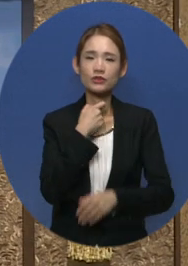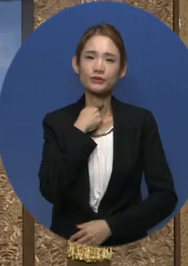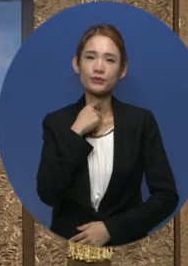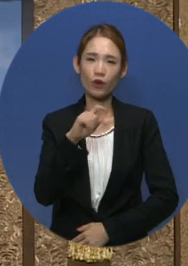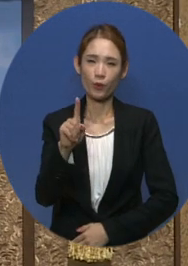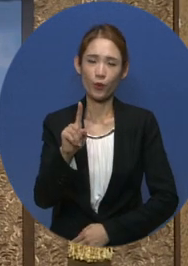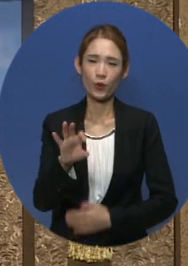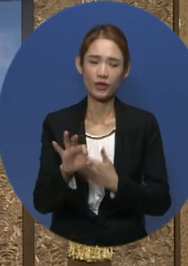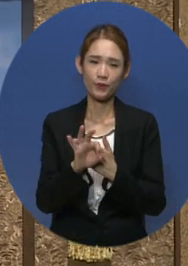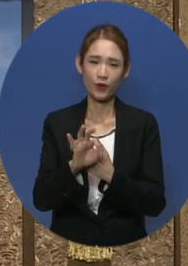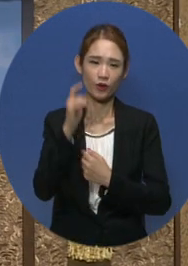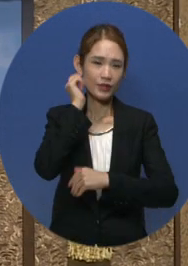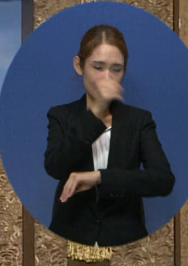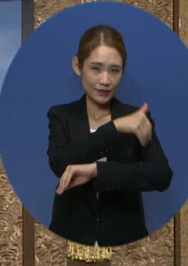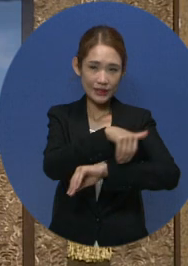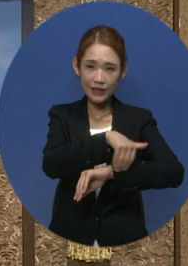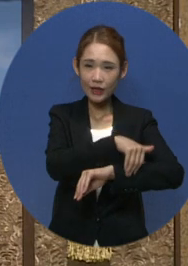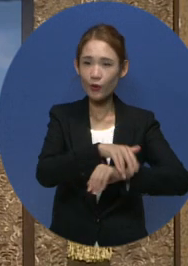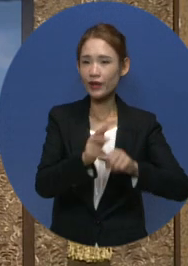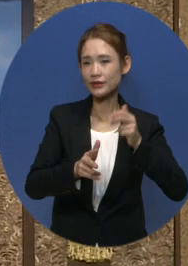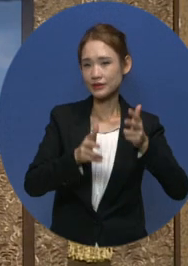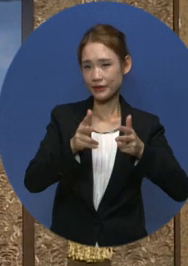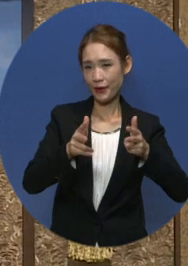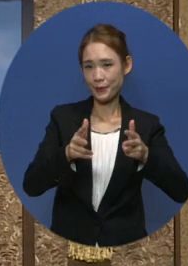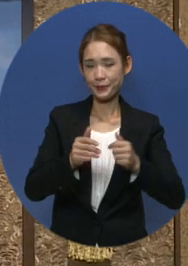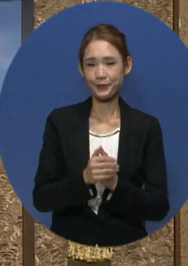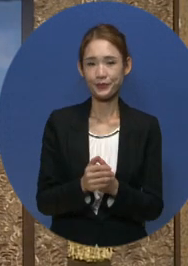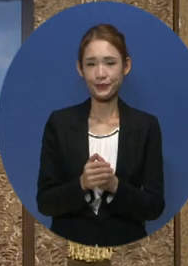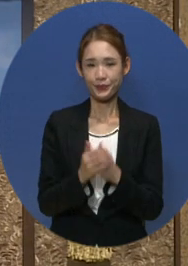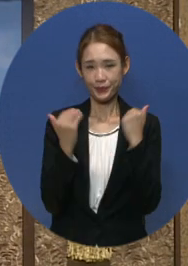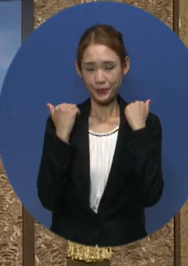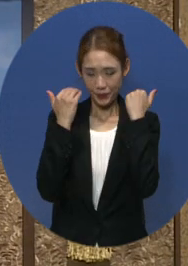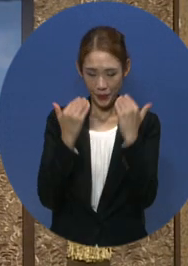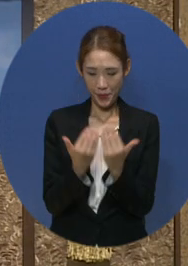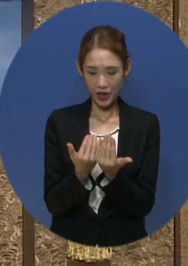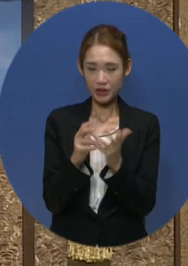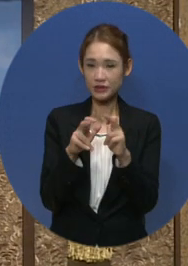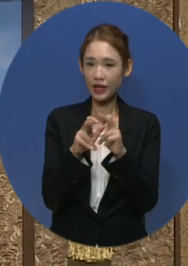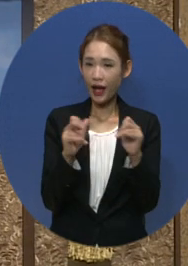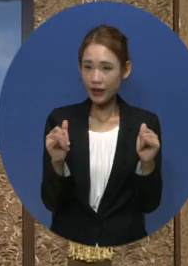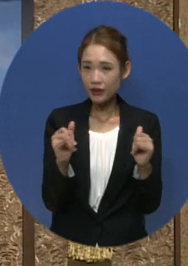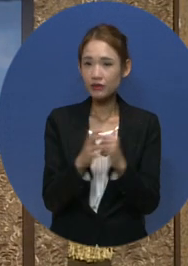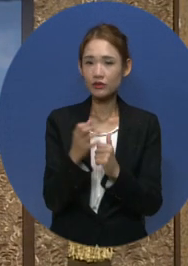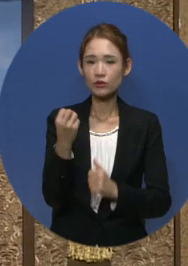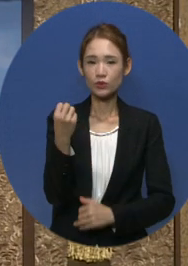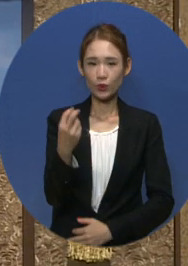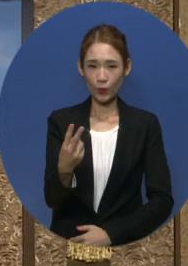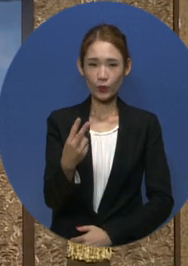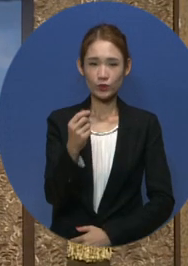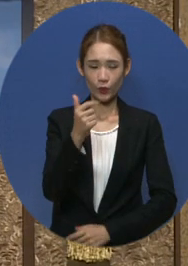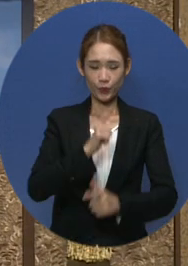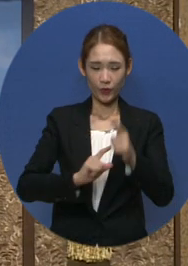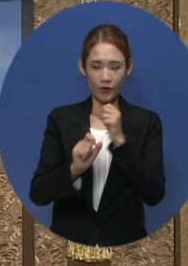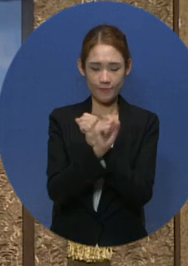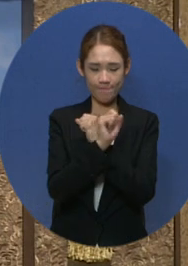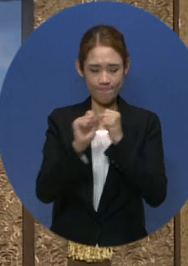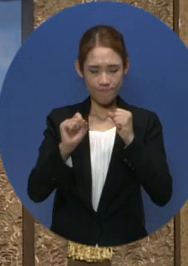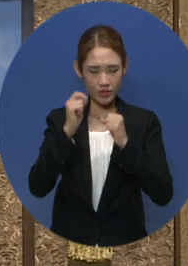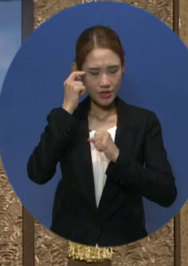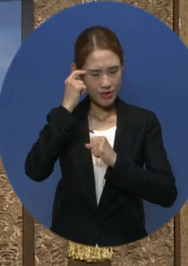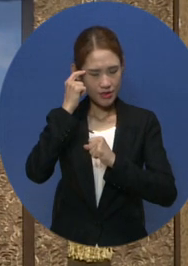예. 기획 사업이라 그래가지고 발달 장애인 뿐만 아니라 또 네. 조금 범위를